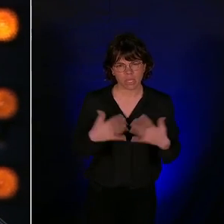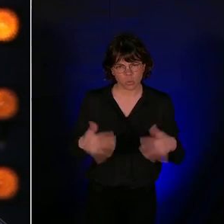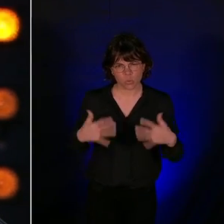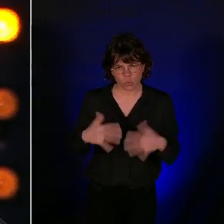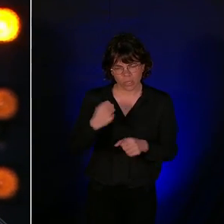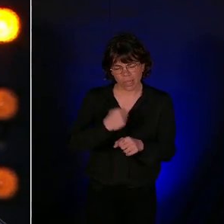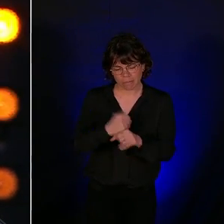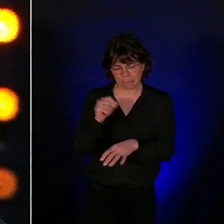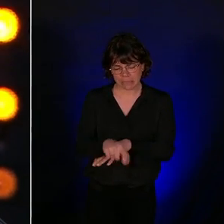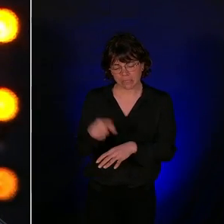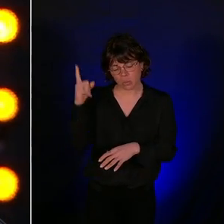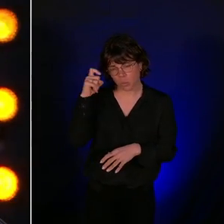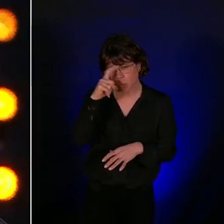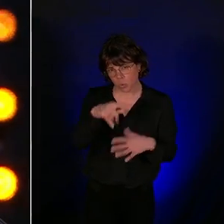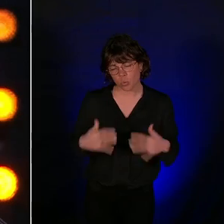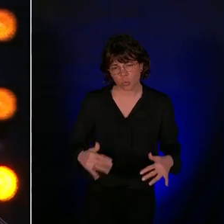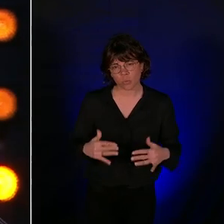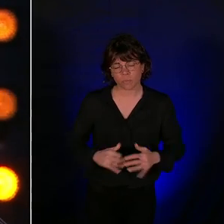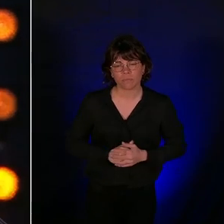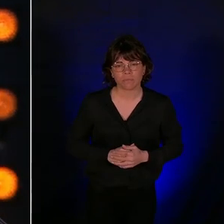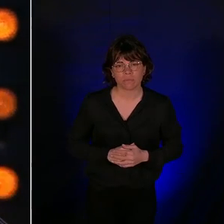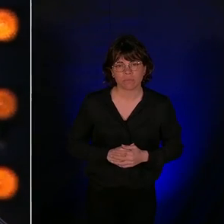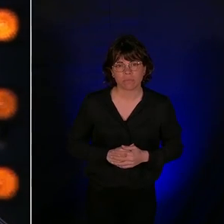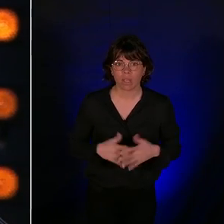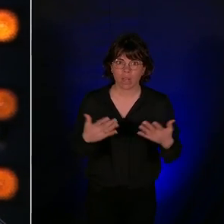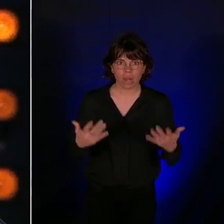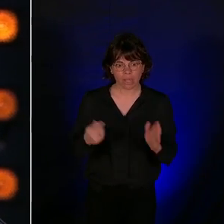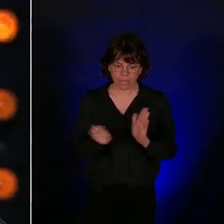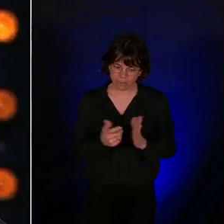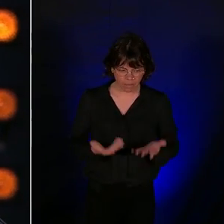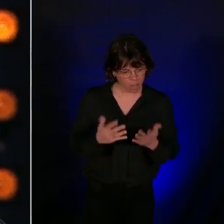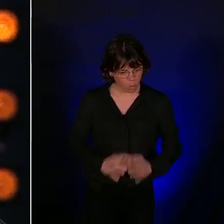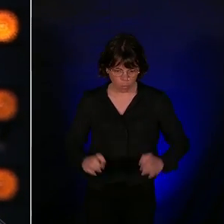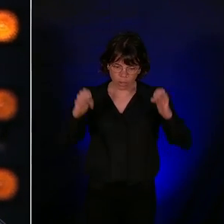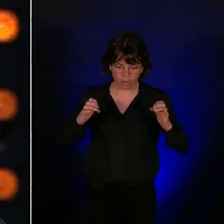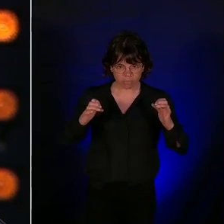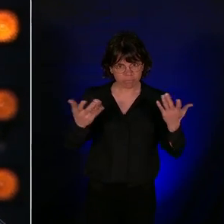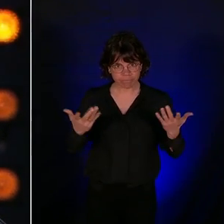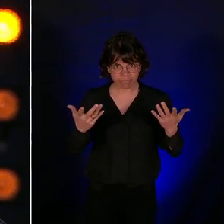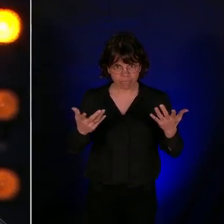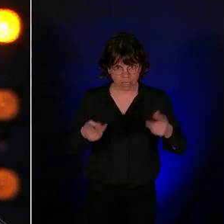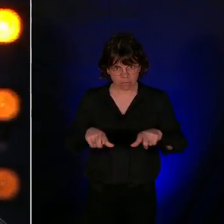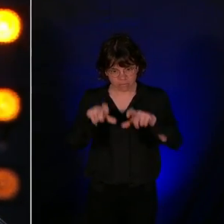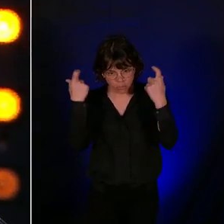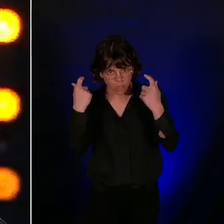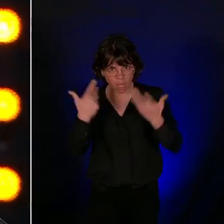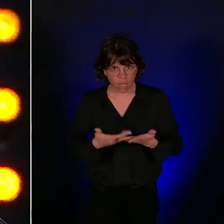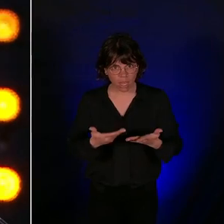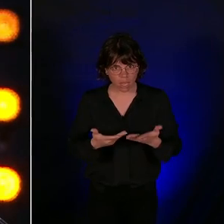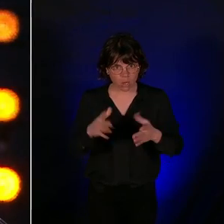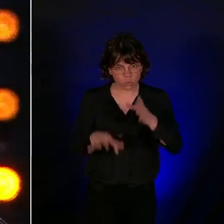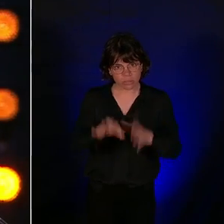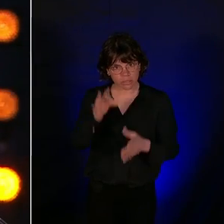nous attend nous arrivons à ce moment du congrès à l'échéance statutaire avec l'élection de la commission exécutive